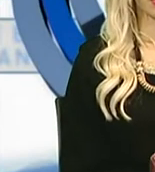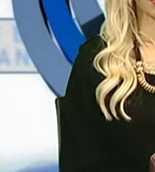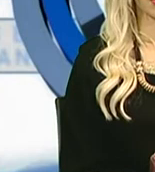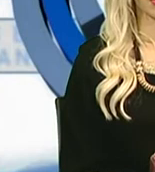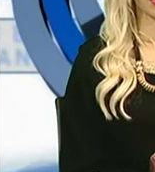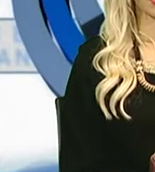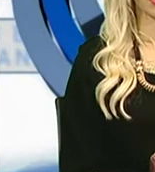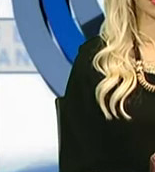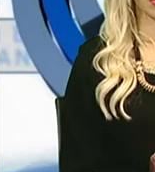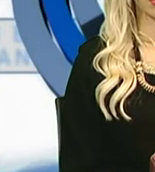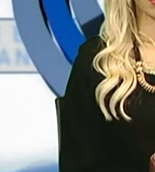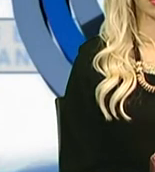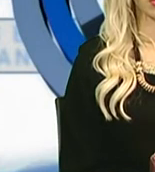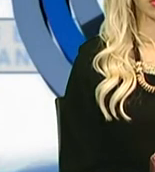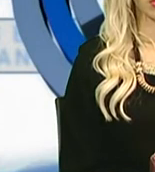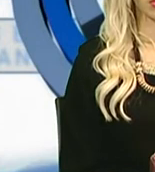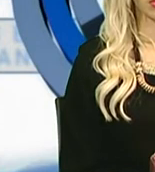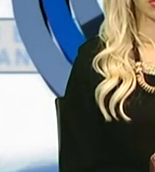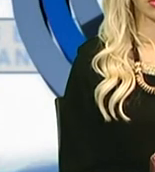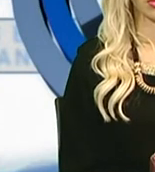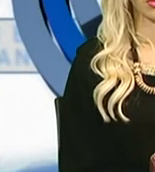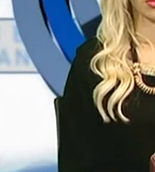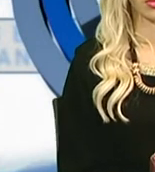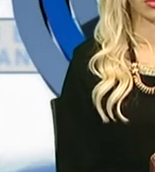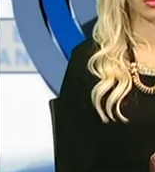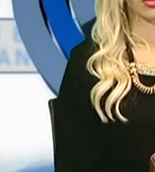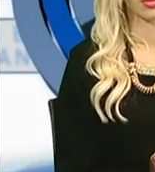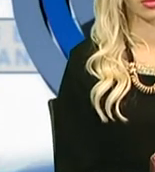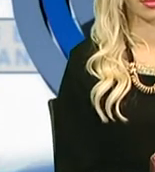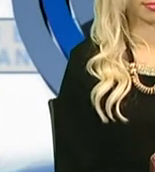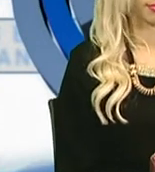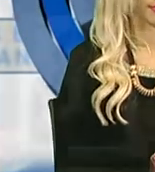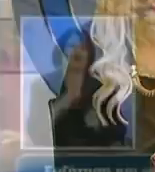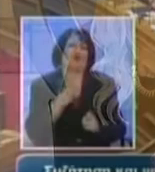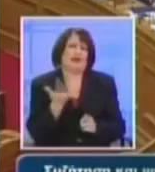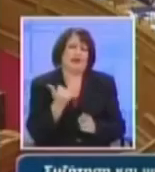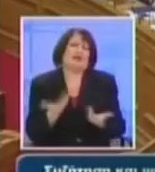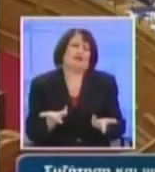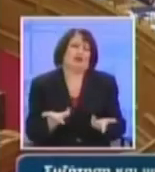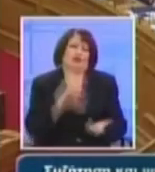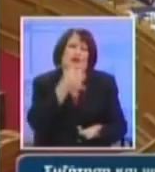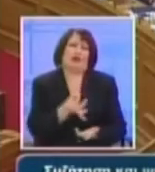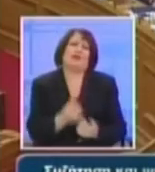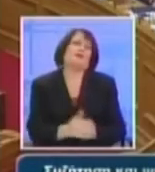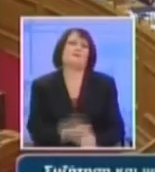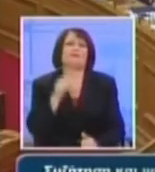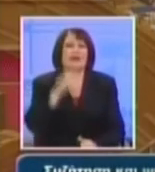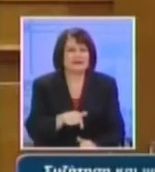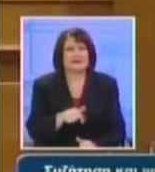περάσουμε να δούμε το απόσπασμα από την ομιλία του Πρωθυπουργού Αντώνη Σαμαρά και επιστρέφουμε. Ξεκινήσατε, κύριε Τσίπρα,